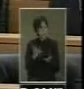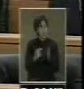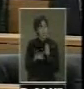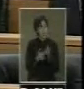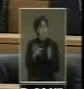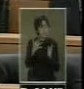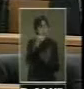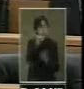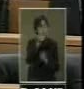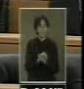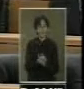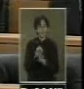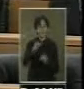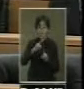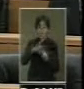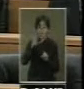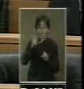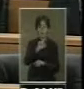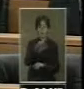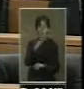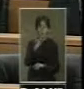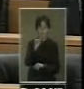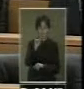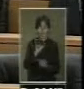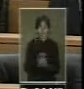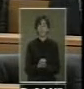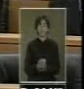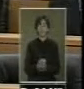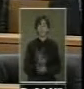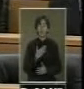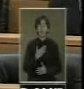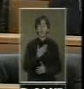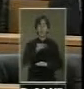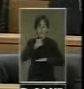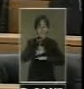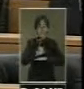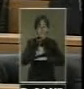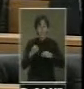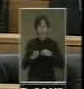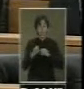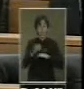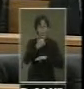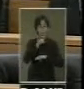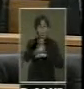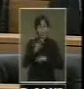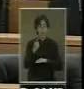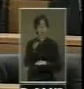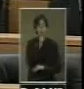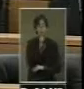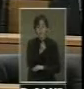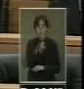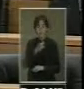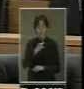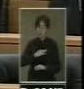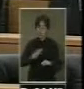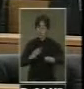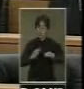วันที่20กันยาผมแทบจะพูดได้ว่าเป็นหัวหน้าพรรคการเมืองคนแรกที่ให้สัมภาษณ์ว่าผมไ